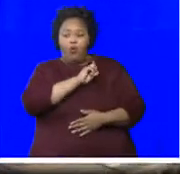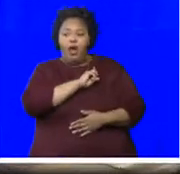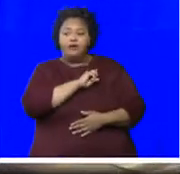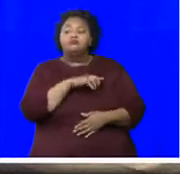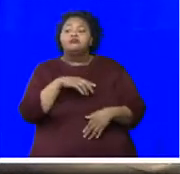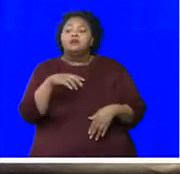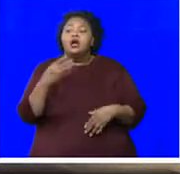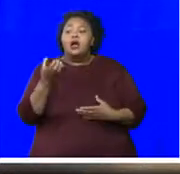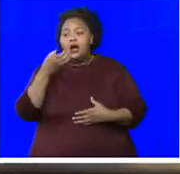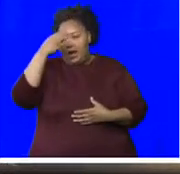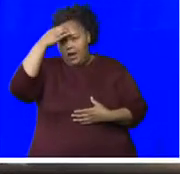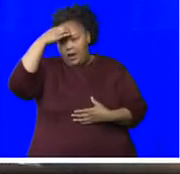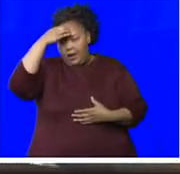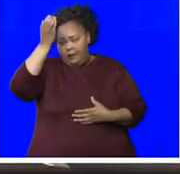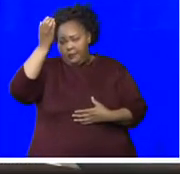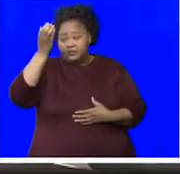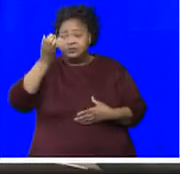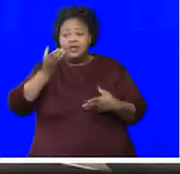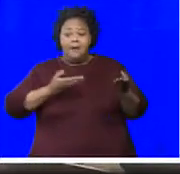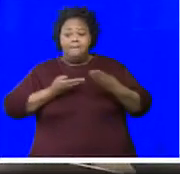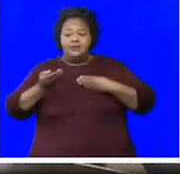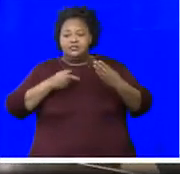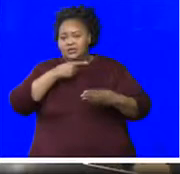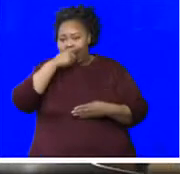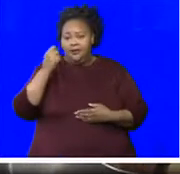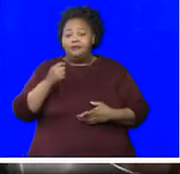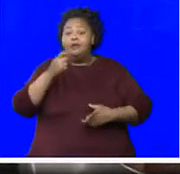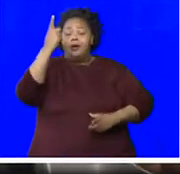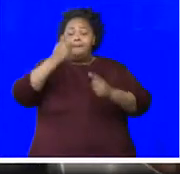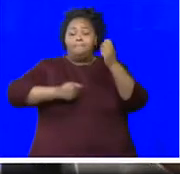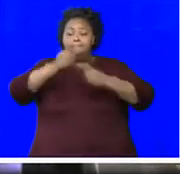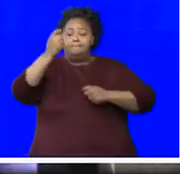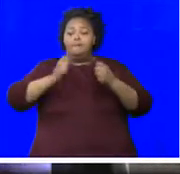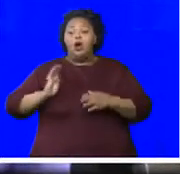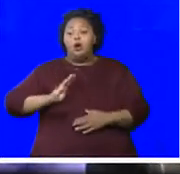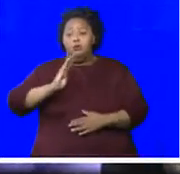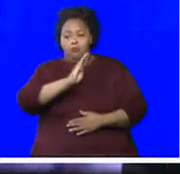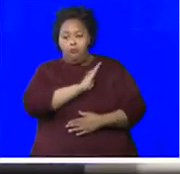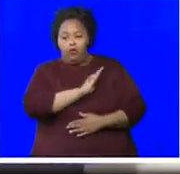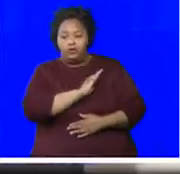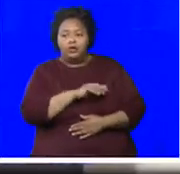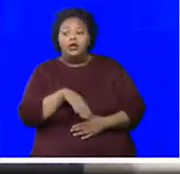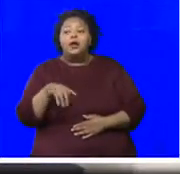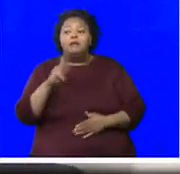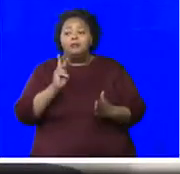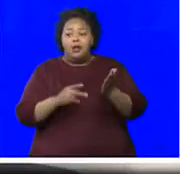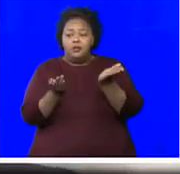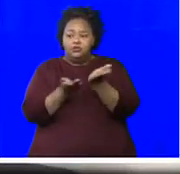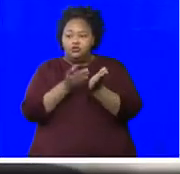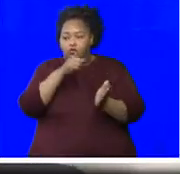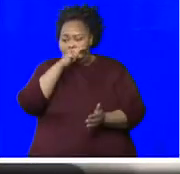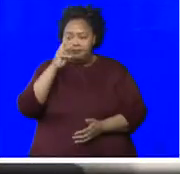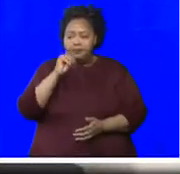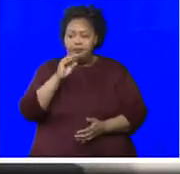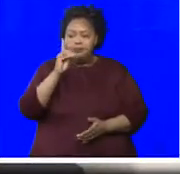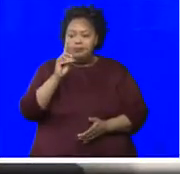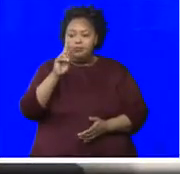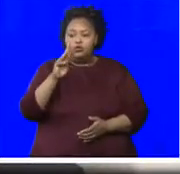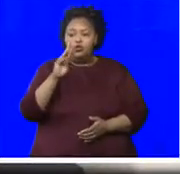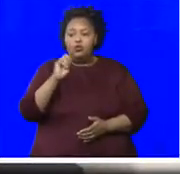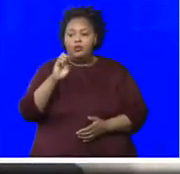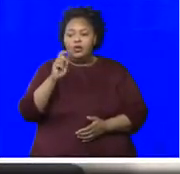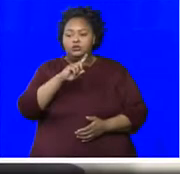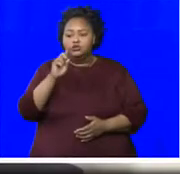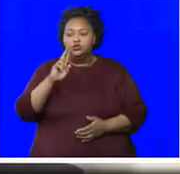nekudliwa kwelibisi kwangwane dairy board Inikete sikolo lesincane sasemdumezulu inkomo yelibisi. Botishela